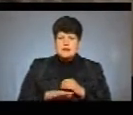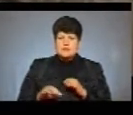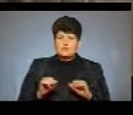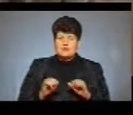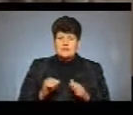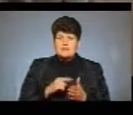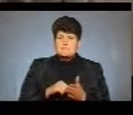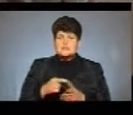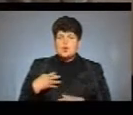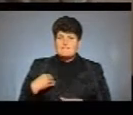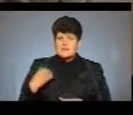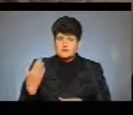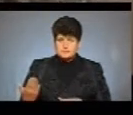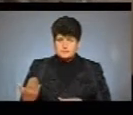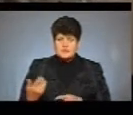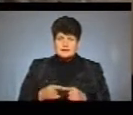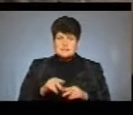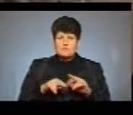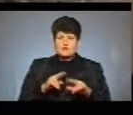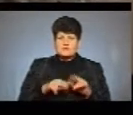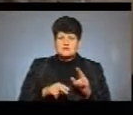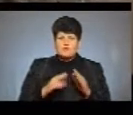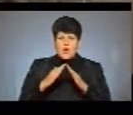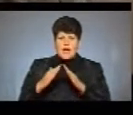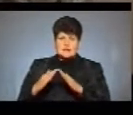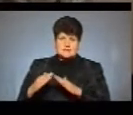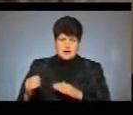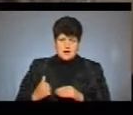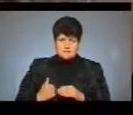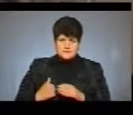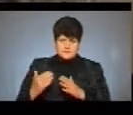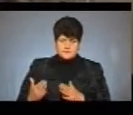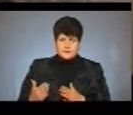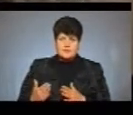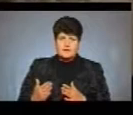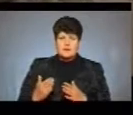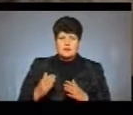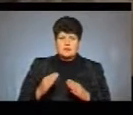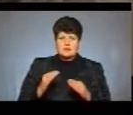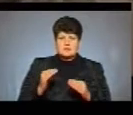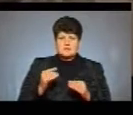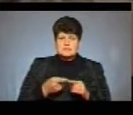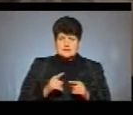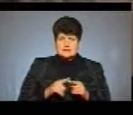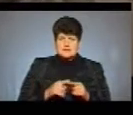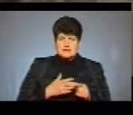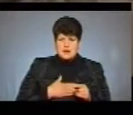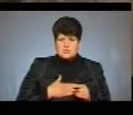Львів. Це будівництво казарм. Будівництво, реконструкція мереж, які підходять до цих казарм, це